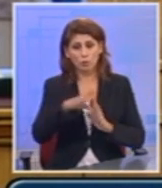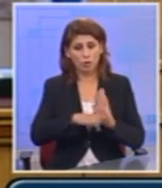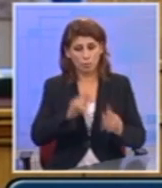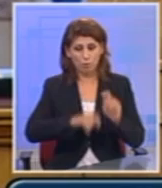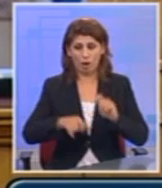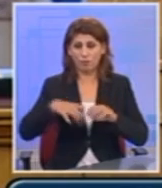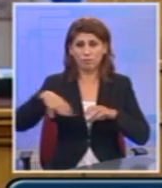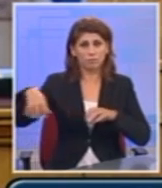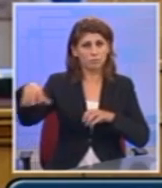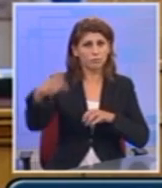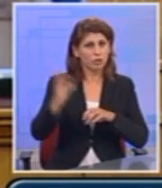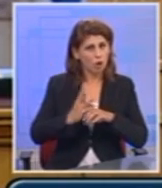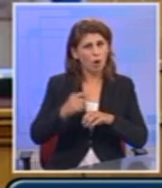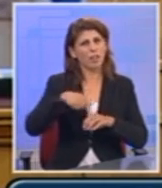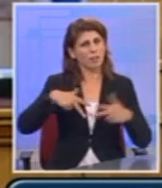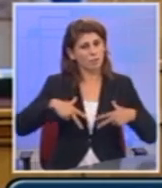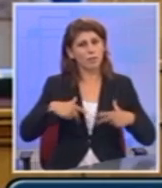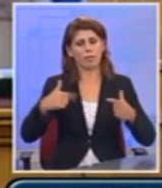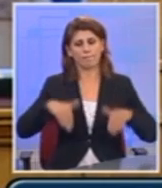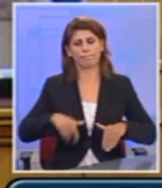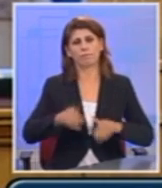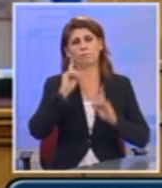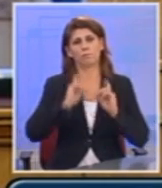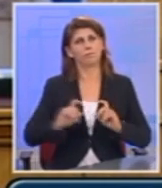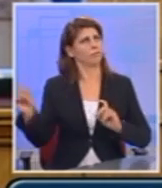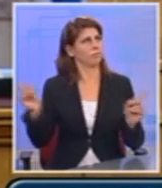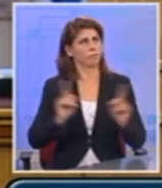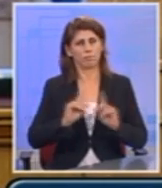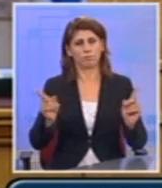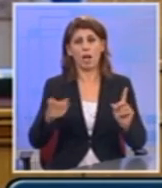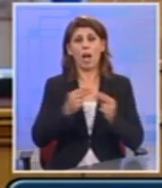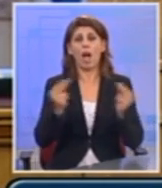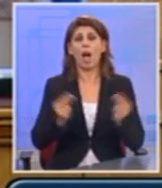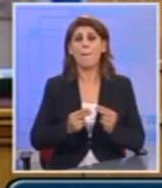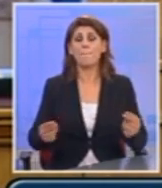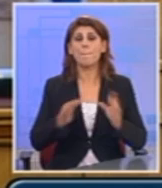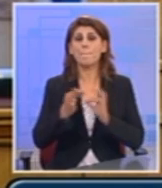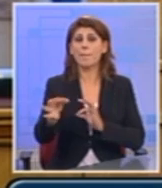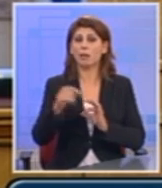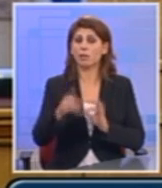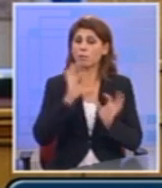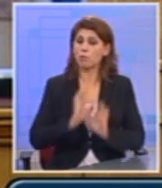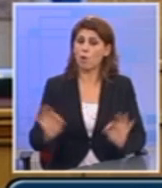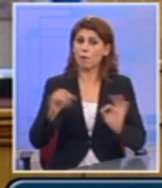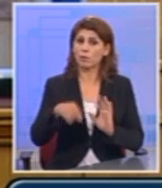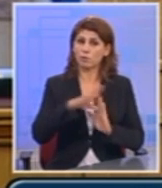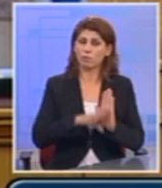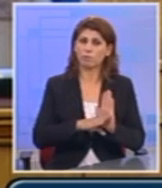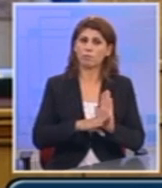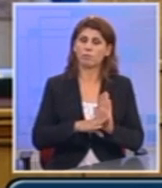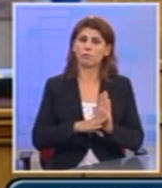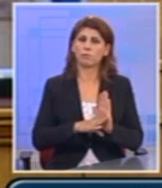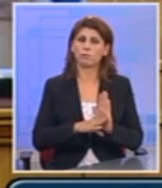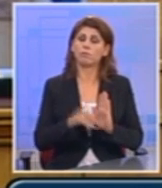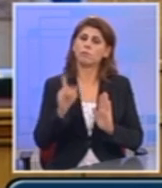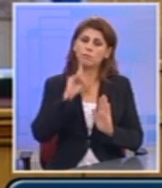διάσωσης δεν τήρησαν αυτές τις υποχρεώσεις με αποτέλεσμα τα μέτρα που προβλέπονται στο πρόγραμμα να έχουν οδηγήσει